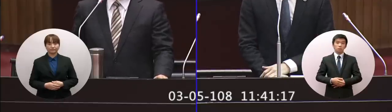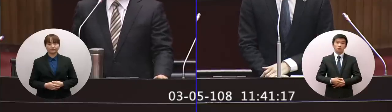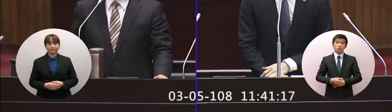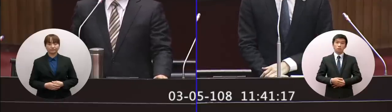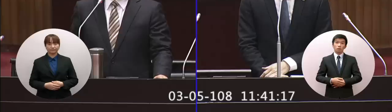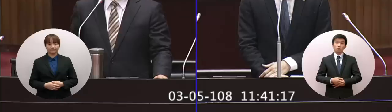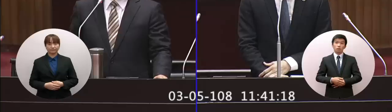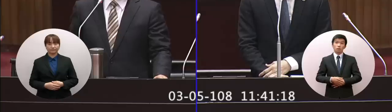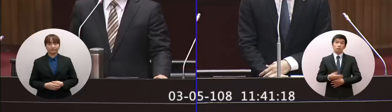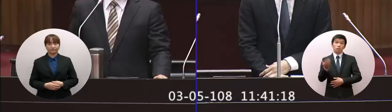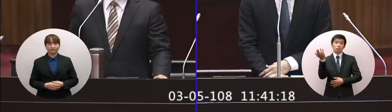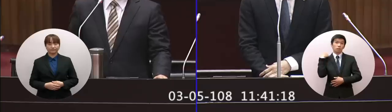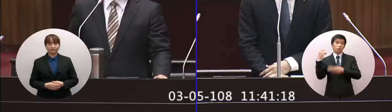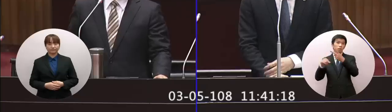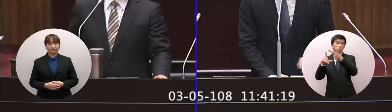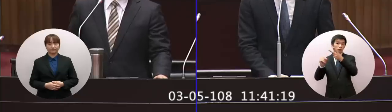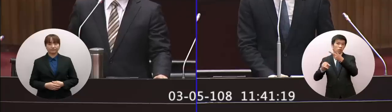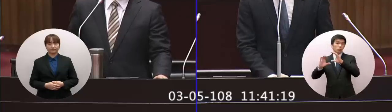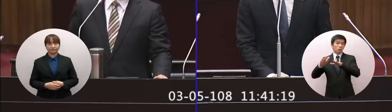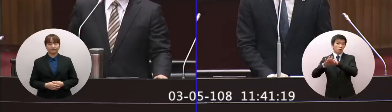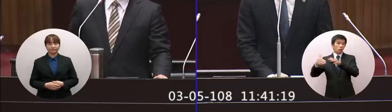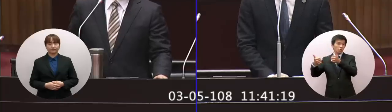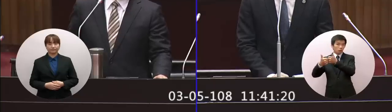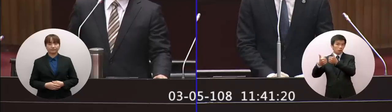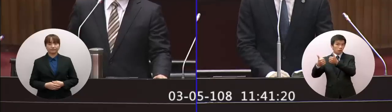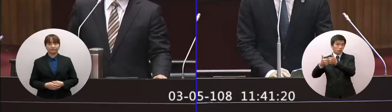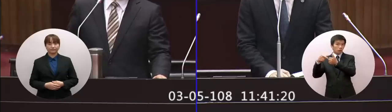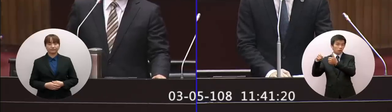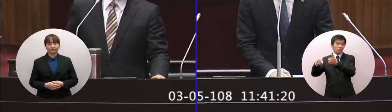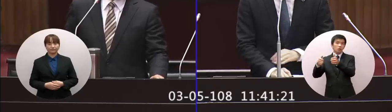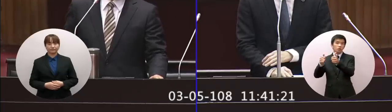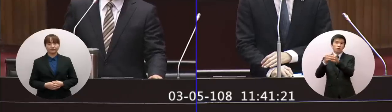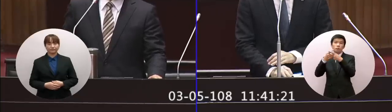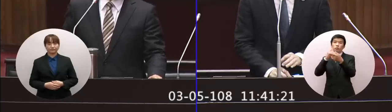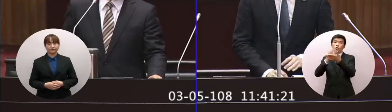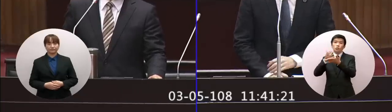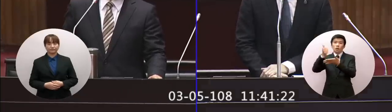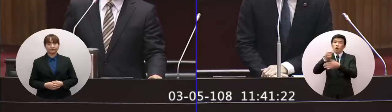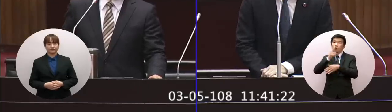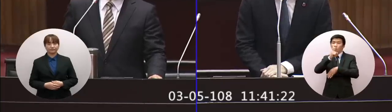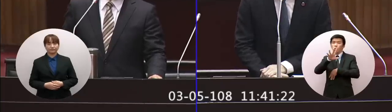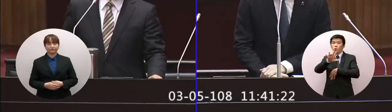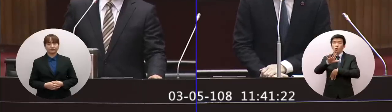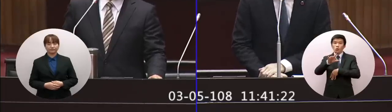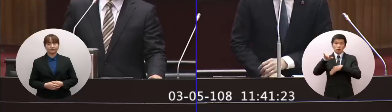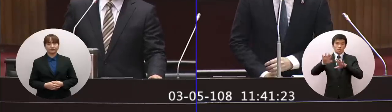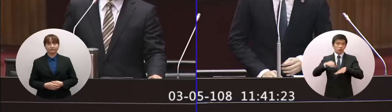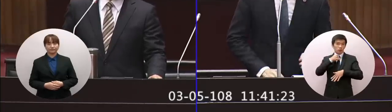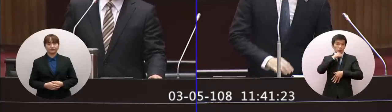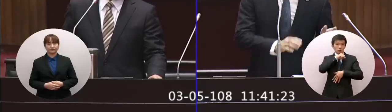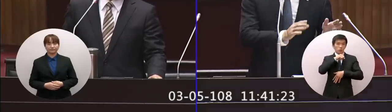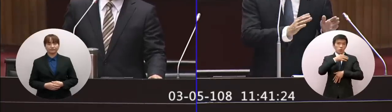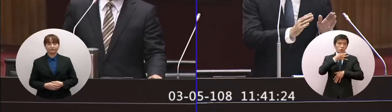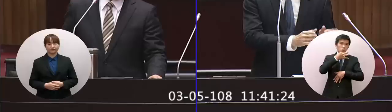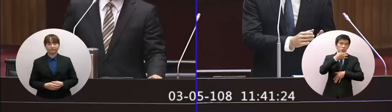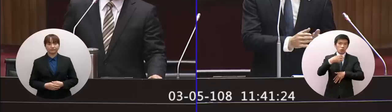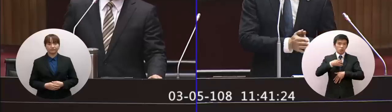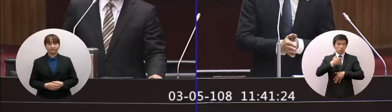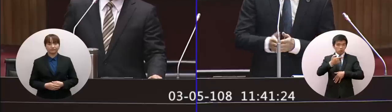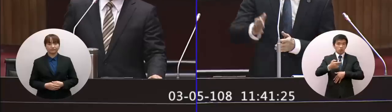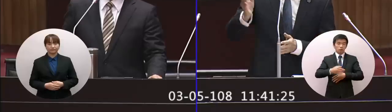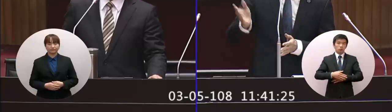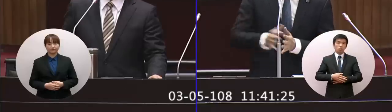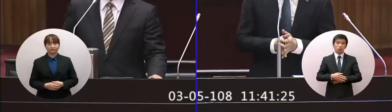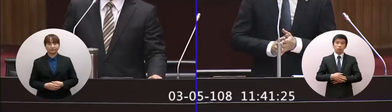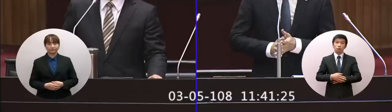顶个月其实国安会叶国兴副秘书长都已经有讲啊，伊讲即马台湾足危险的，伊讲即马敌人